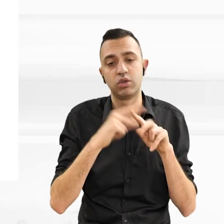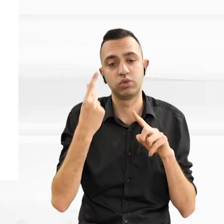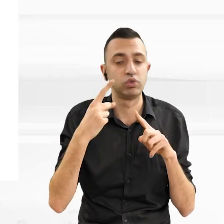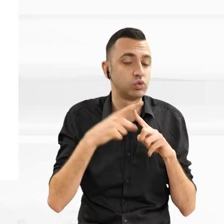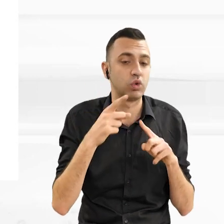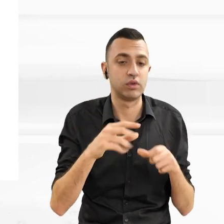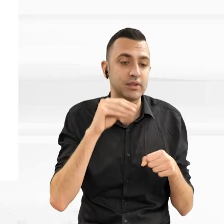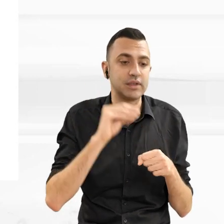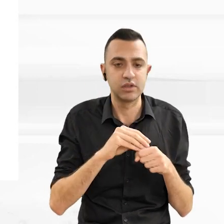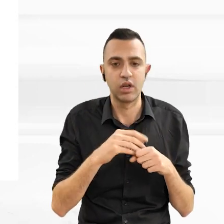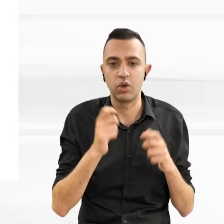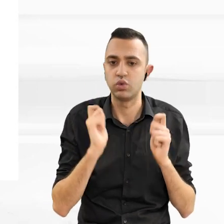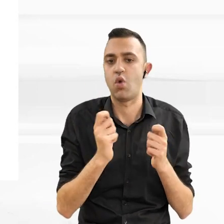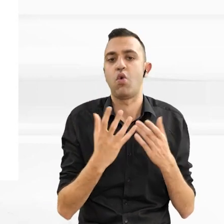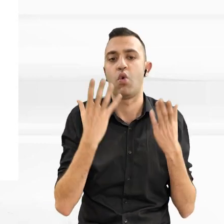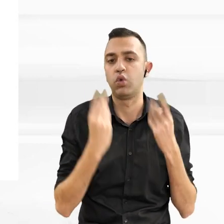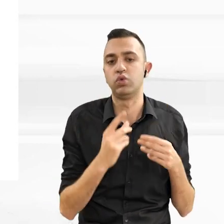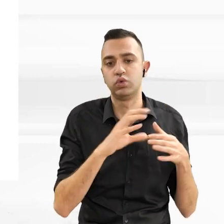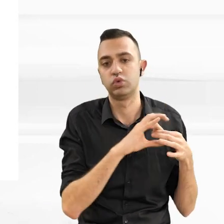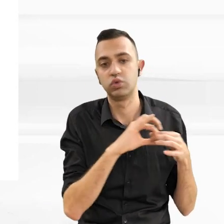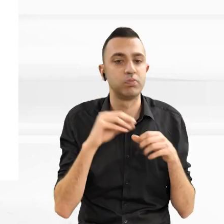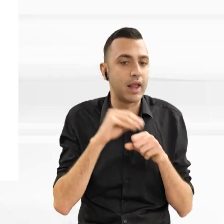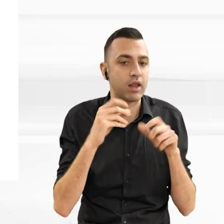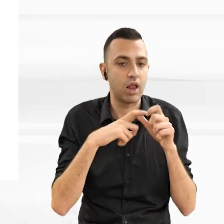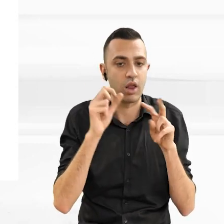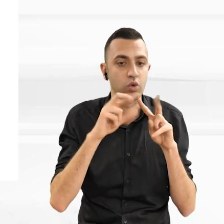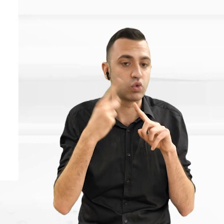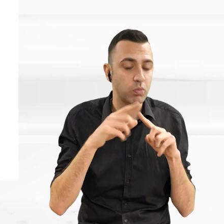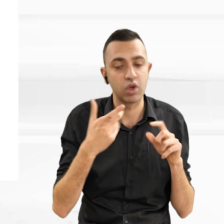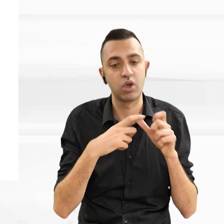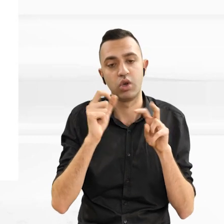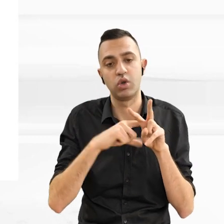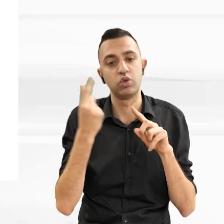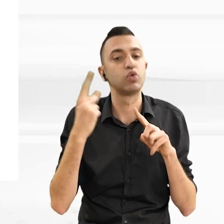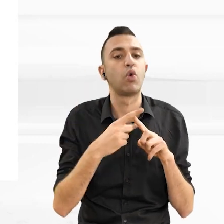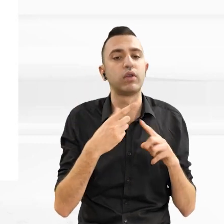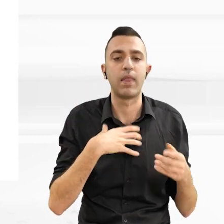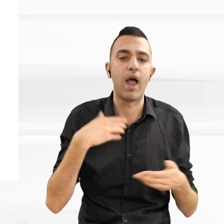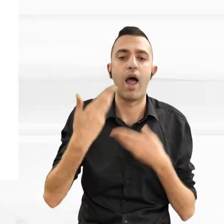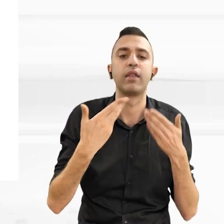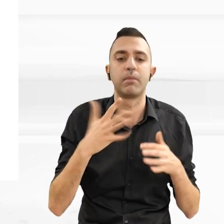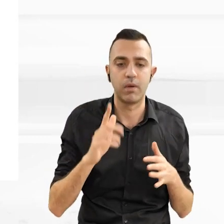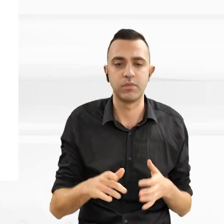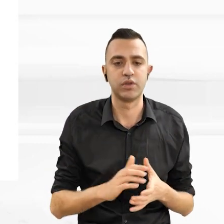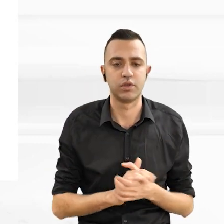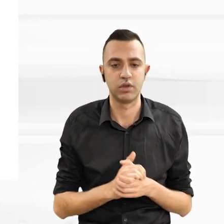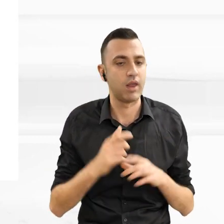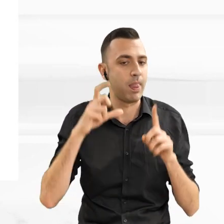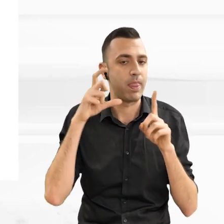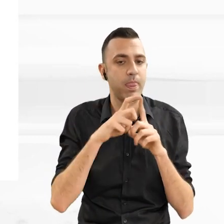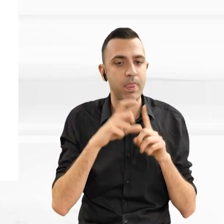açıklamaya çalışırken zorlanırız parçada arkadaşlar somut kavram Soyut kavram bahsetmemiş j&d geçelim